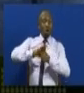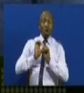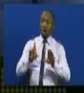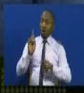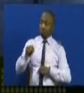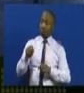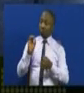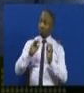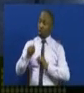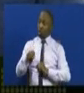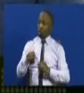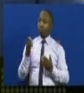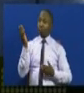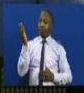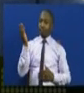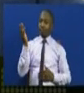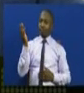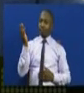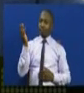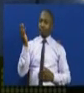corona, Dr. Otieno?